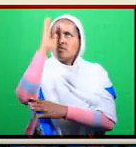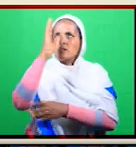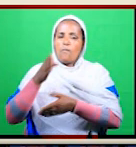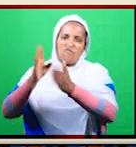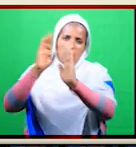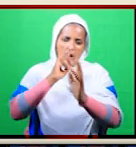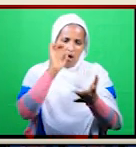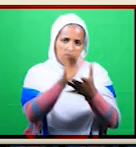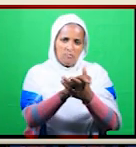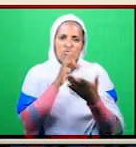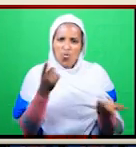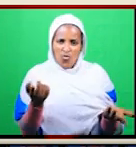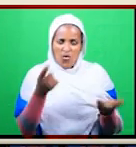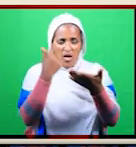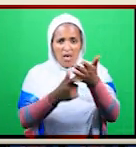ላይ